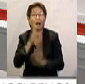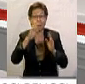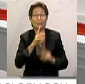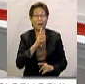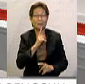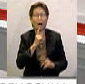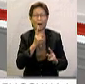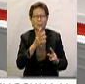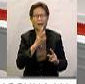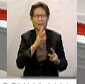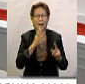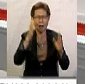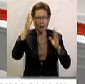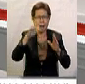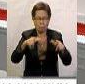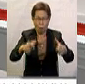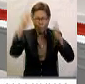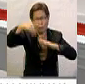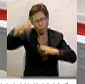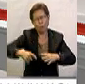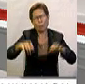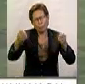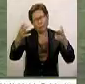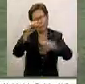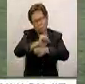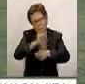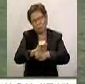masih perlu banyak melakukan kerja rumah.